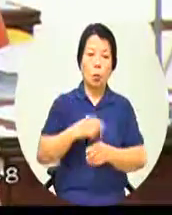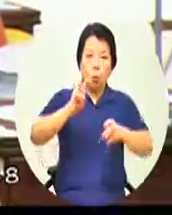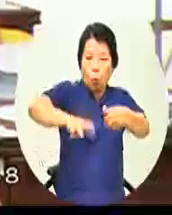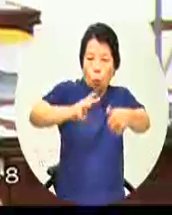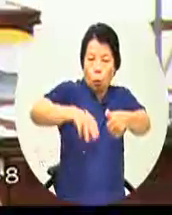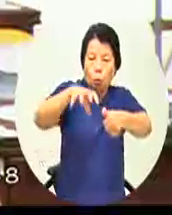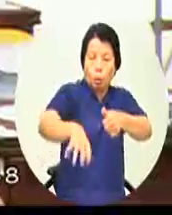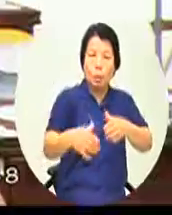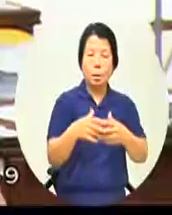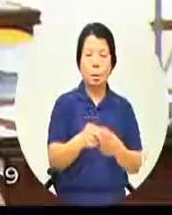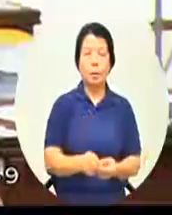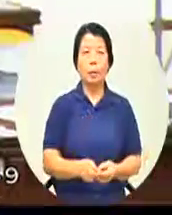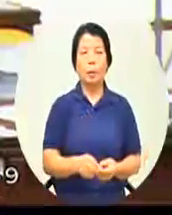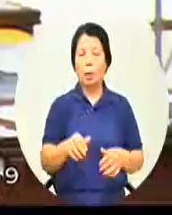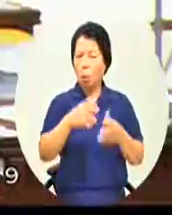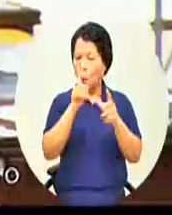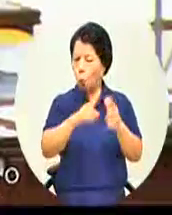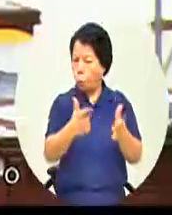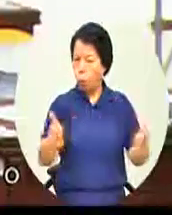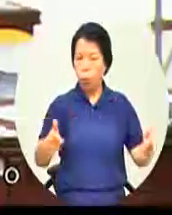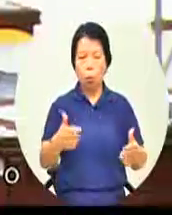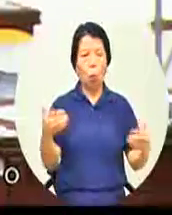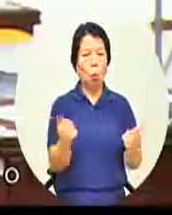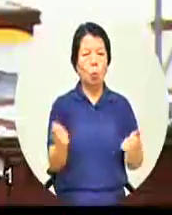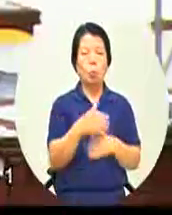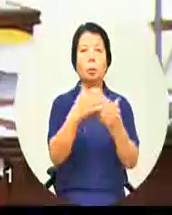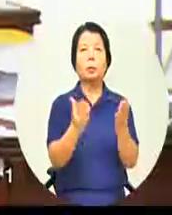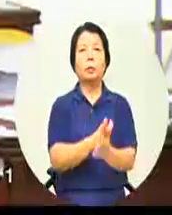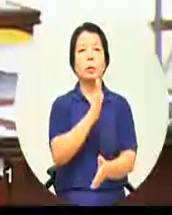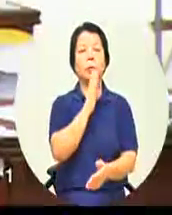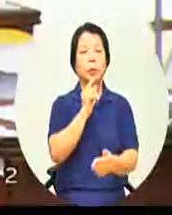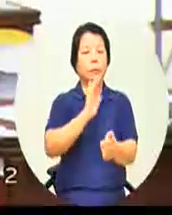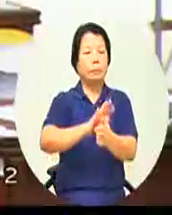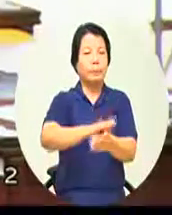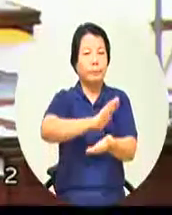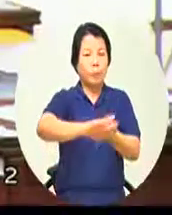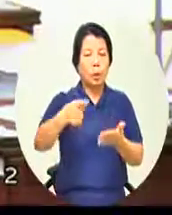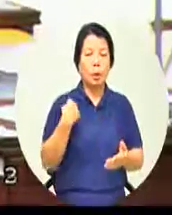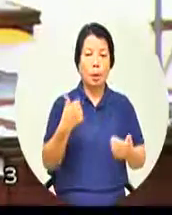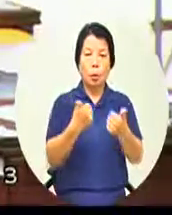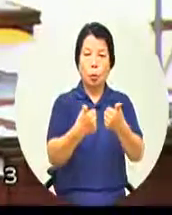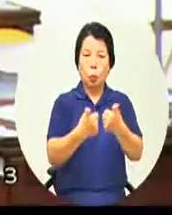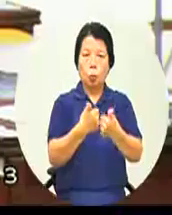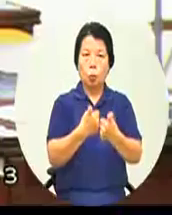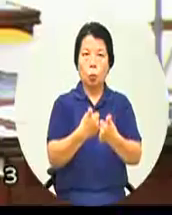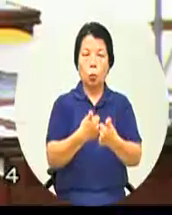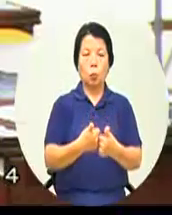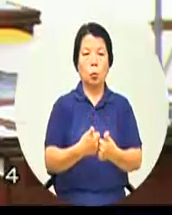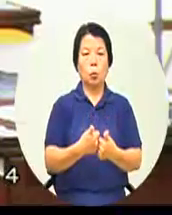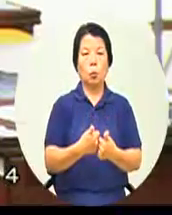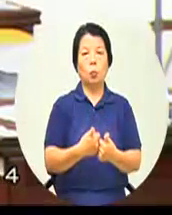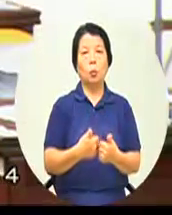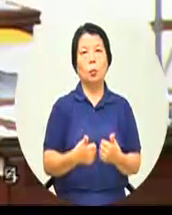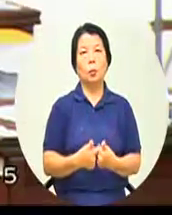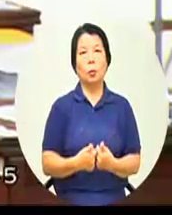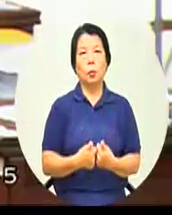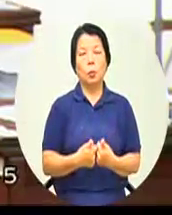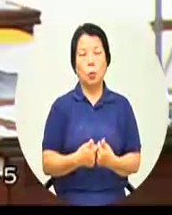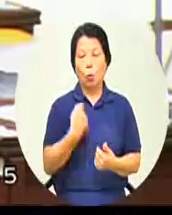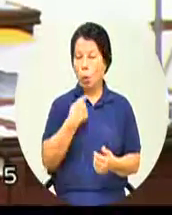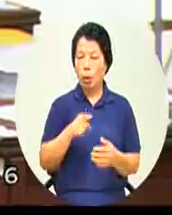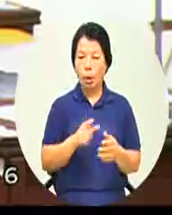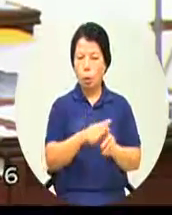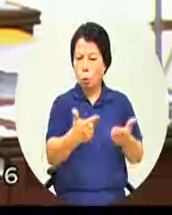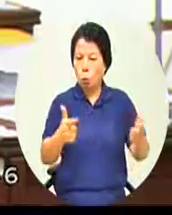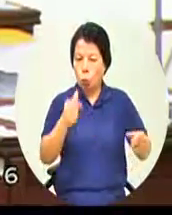题，各方面的对不对？哦，真正我在那个主持那个会议了，我跟王副局长啊，他真的哦，拢为各方面拢顾着啊，